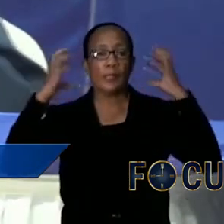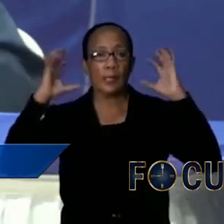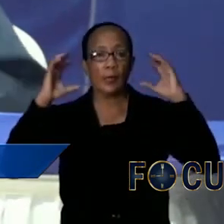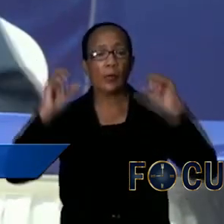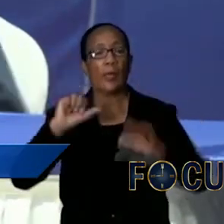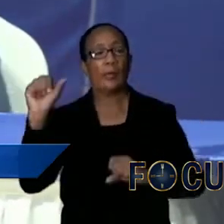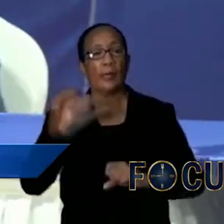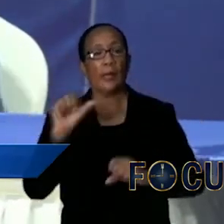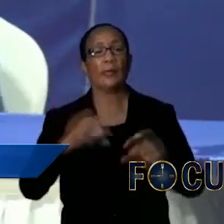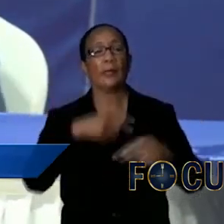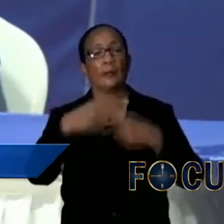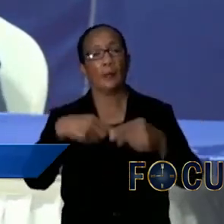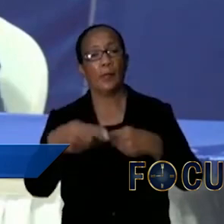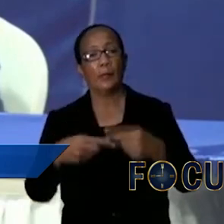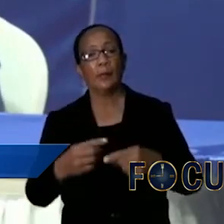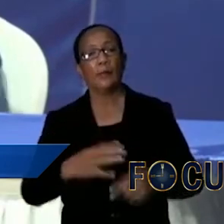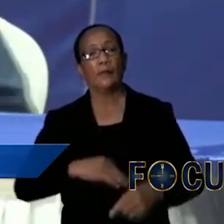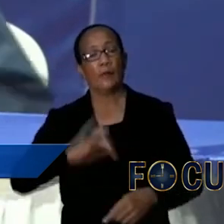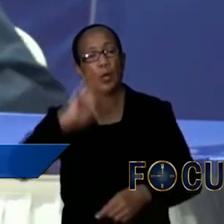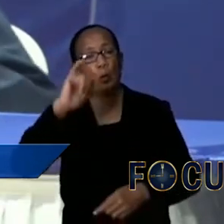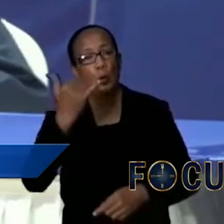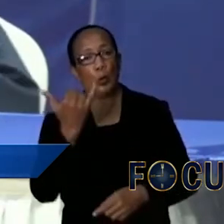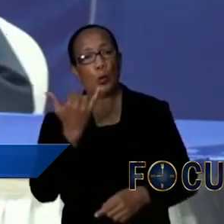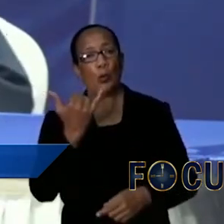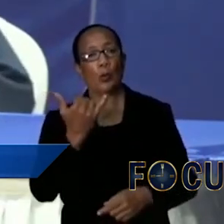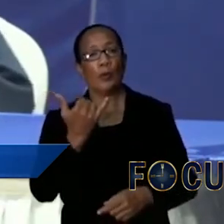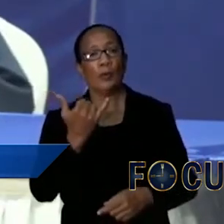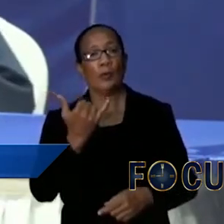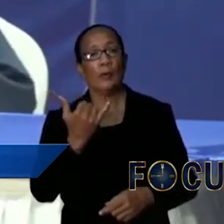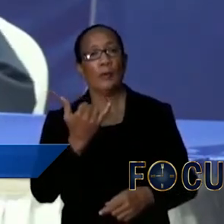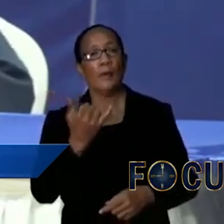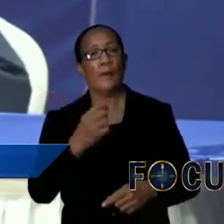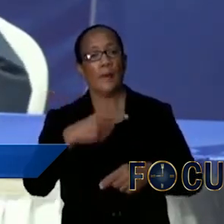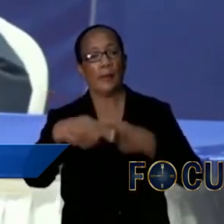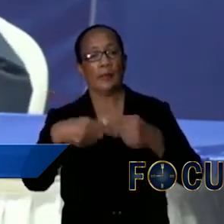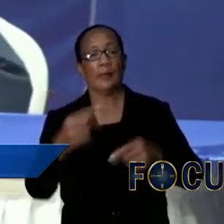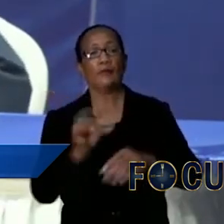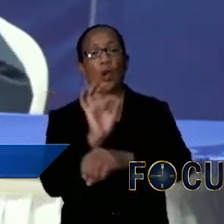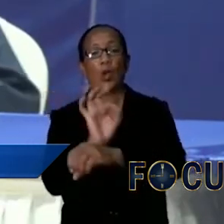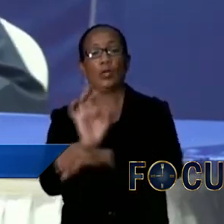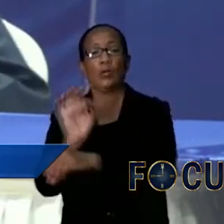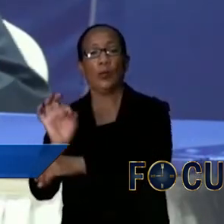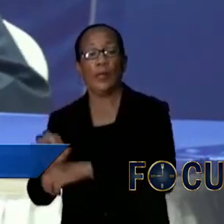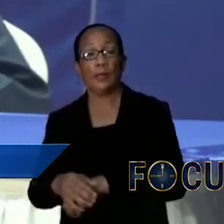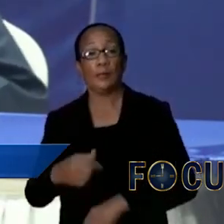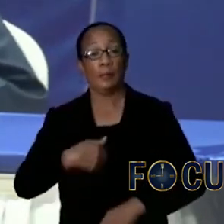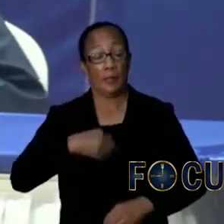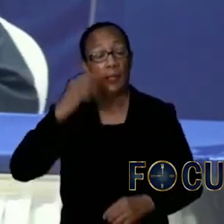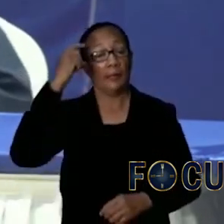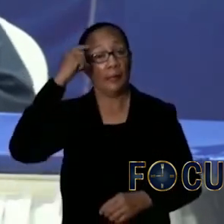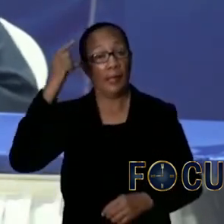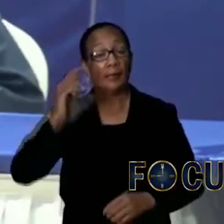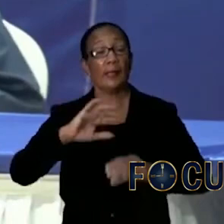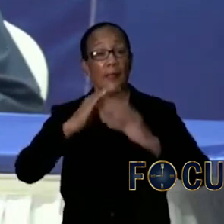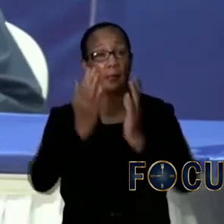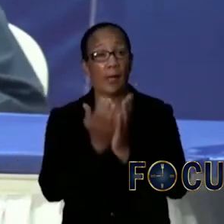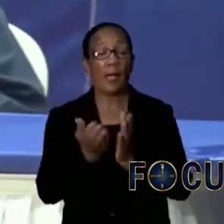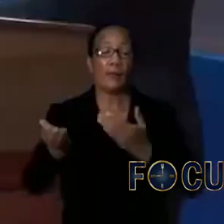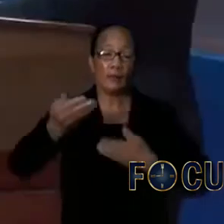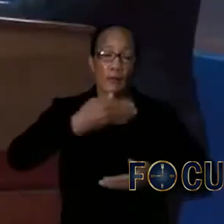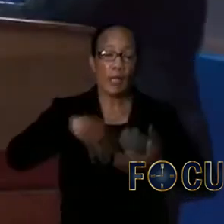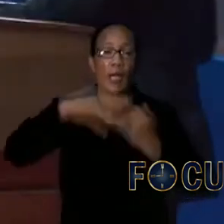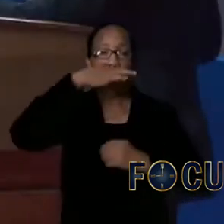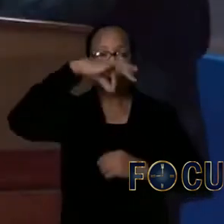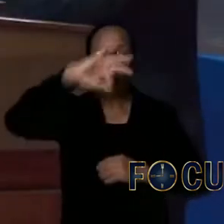andere vormen van nieuwe vormen van onderwijs. Ik denk dat ik daarmee alle vragen beantwoord